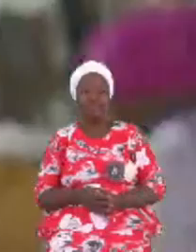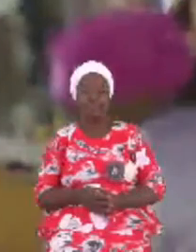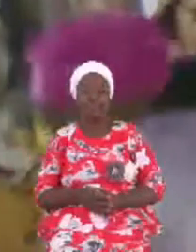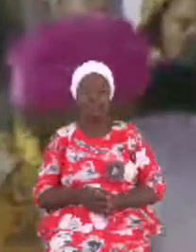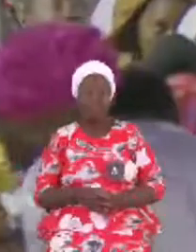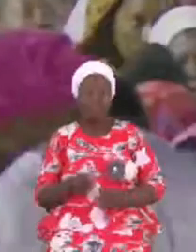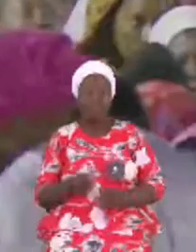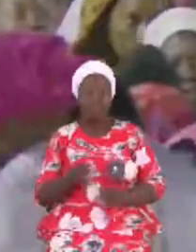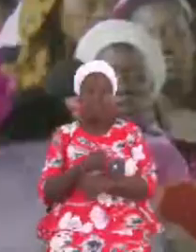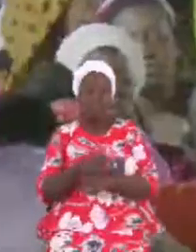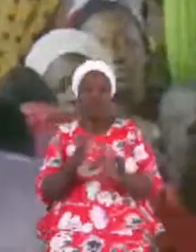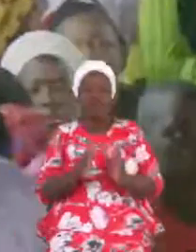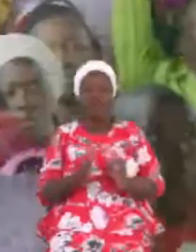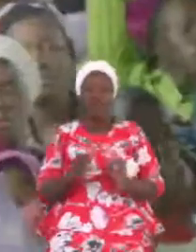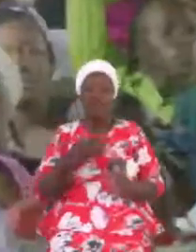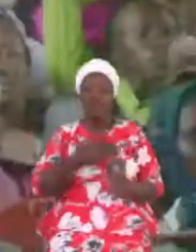Allons partout